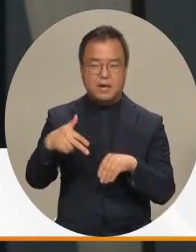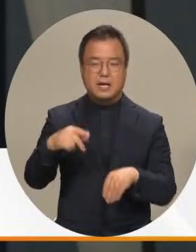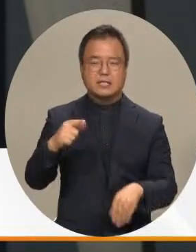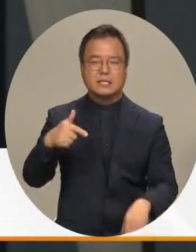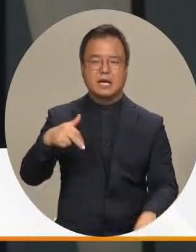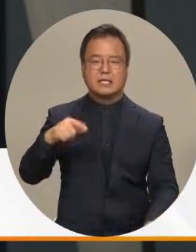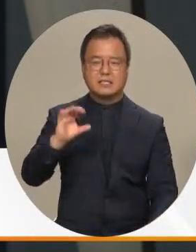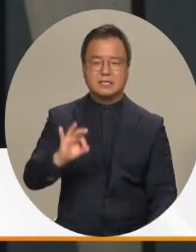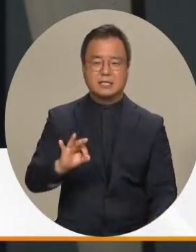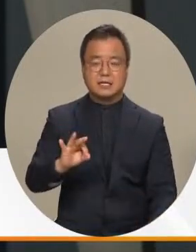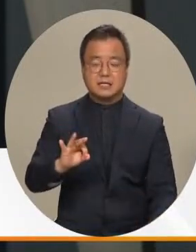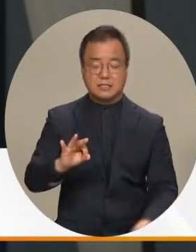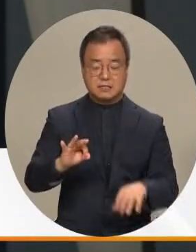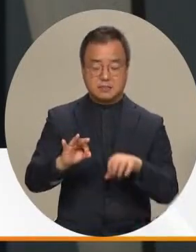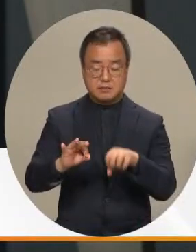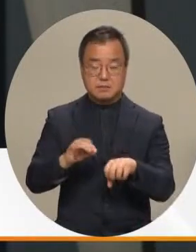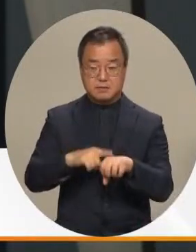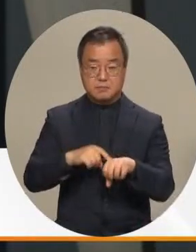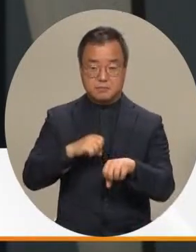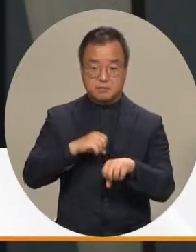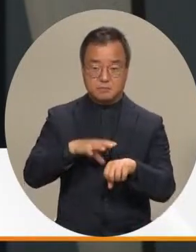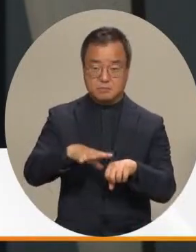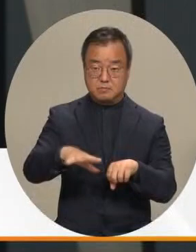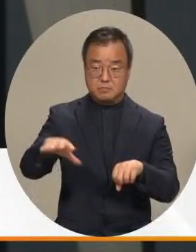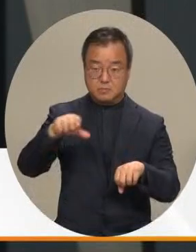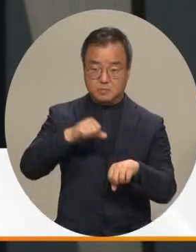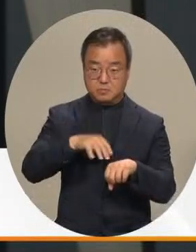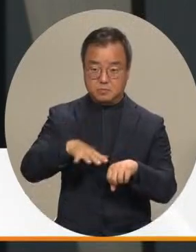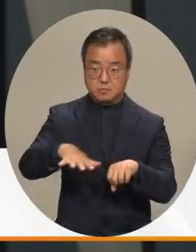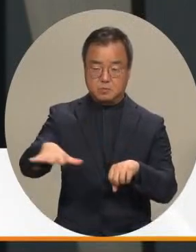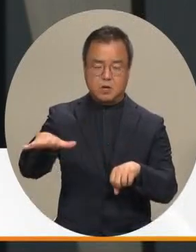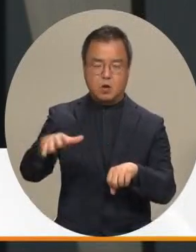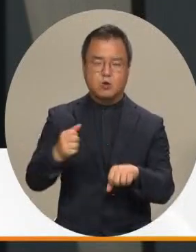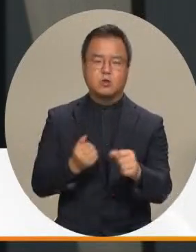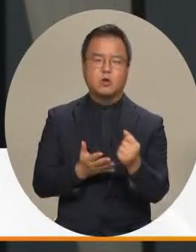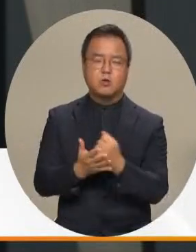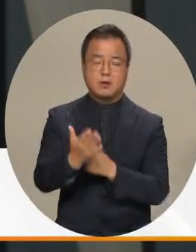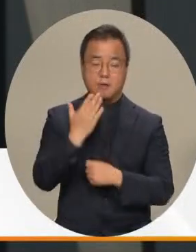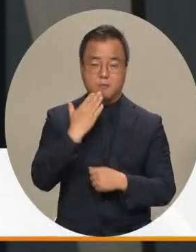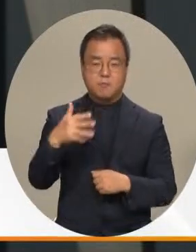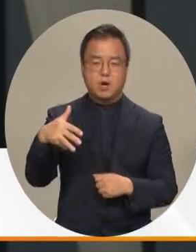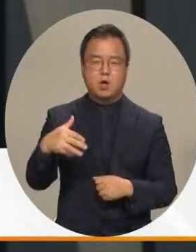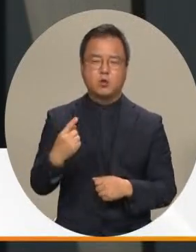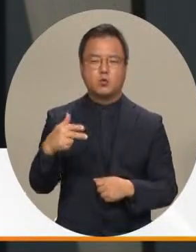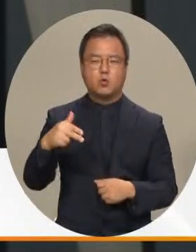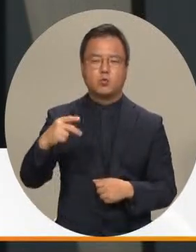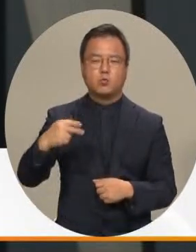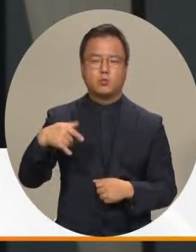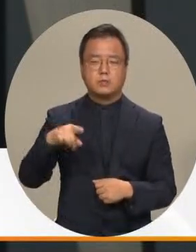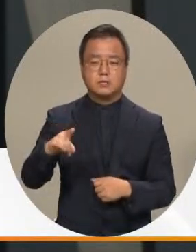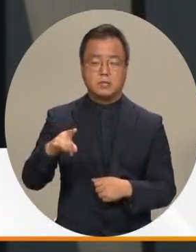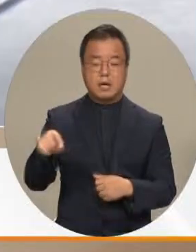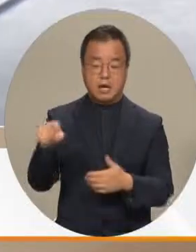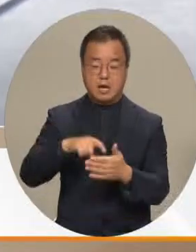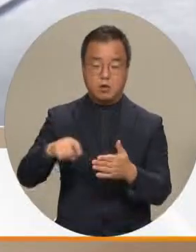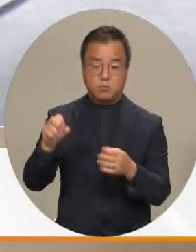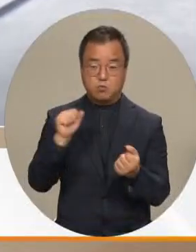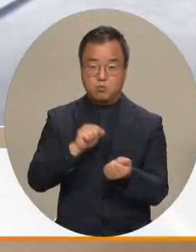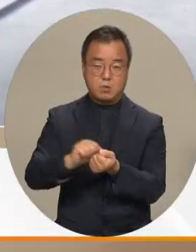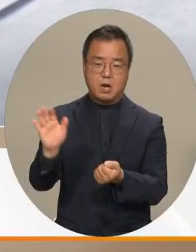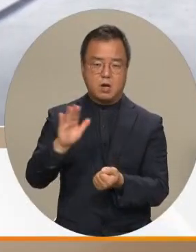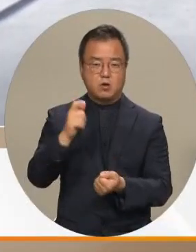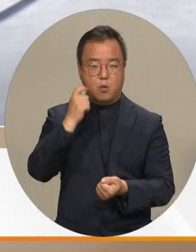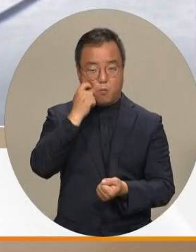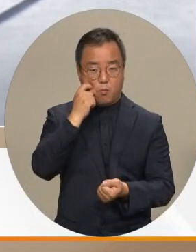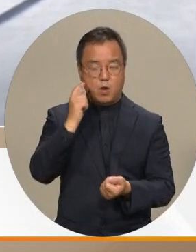때이 자기장이 바깥으로 뻗어나가는데 그 영향이 초전도시 내부로 진입하지 못하는 현상이 나타납니다 그래서 우리가